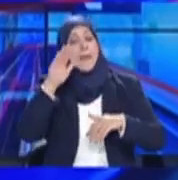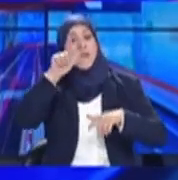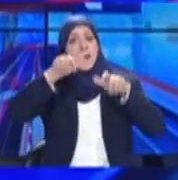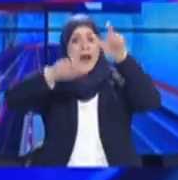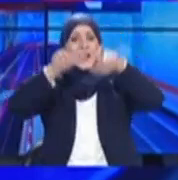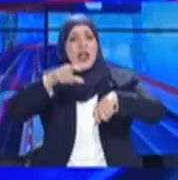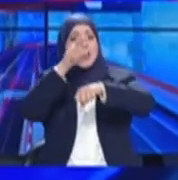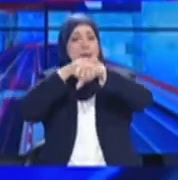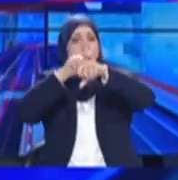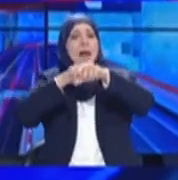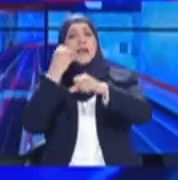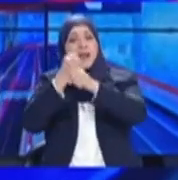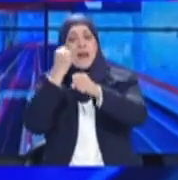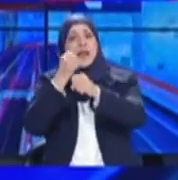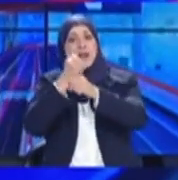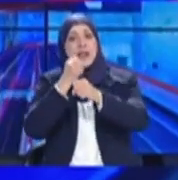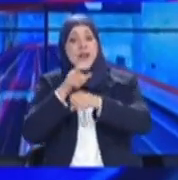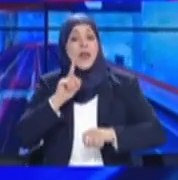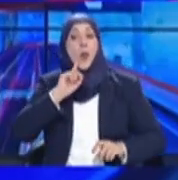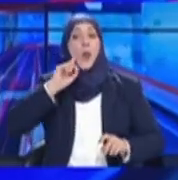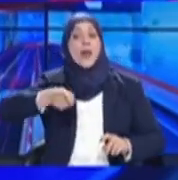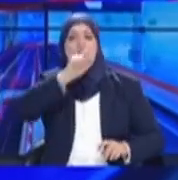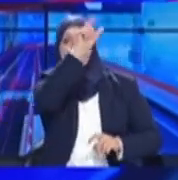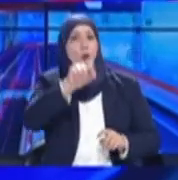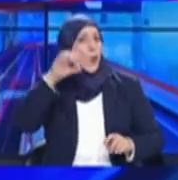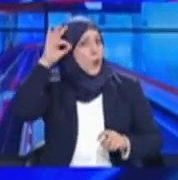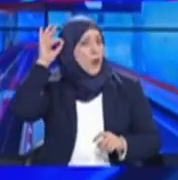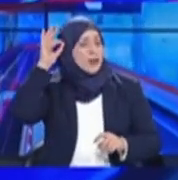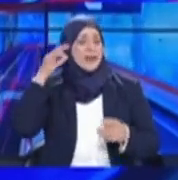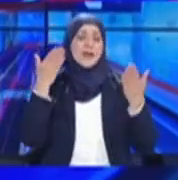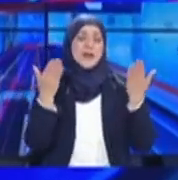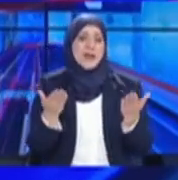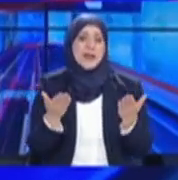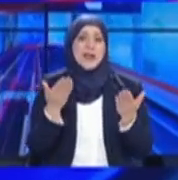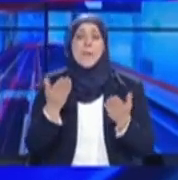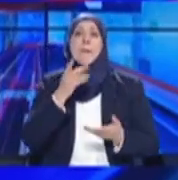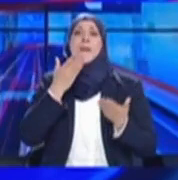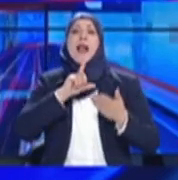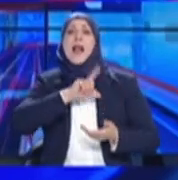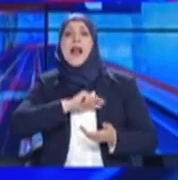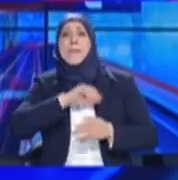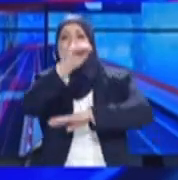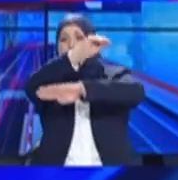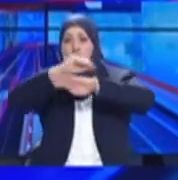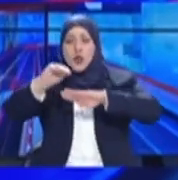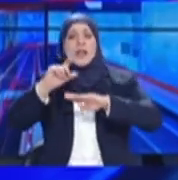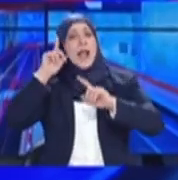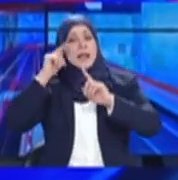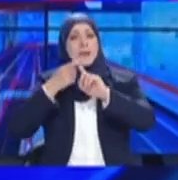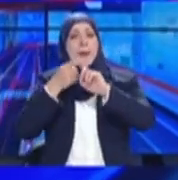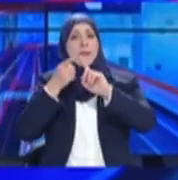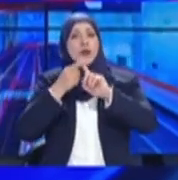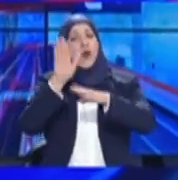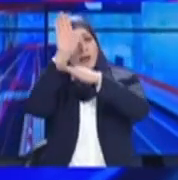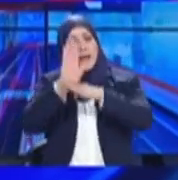الجبهه واليوم واجب وطني الامن القومي ضروري انه شكرا